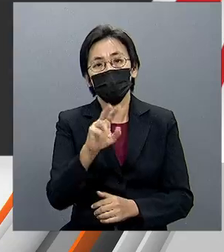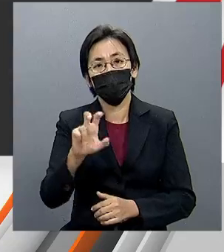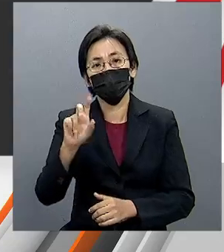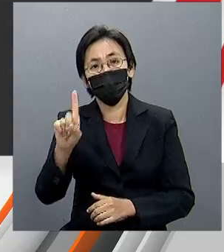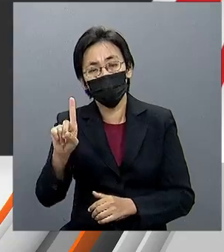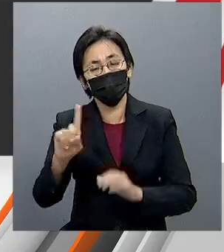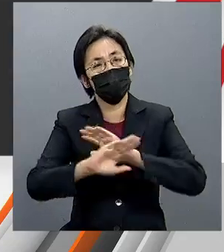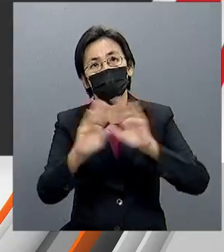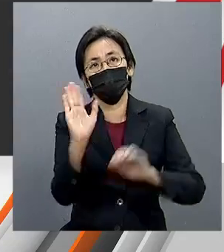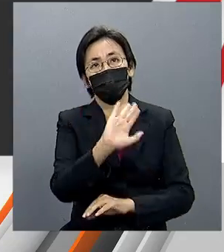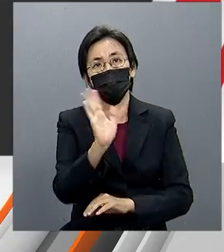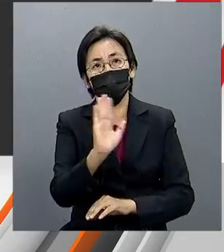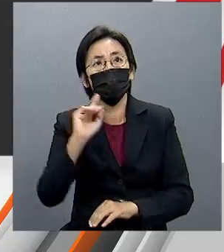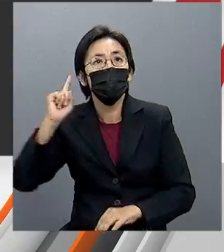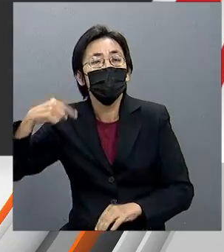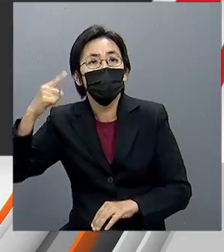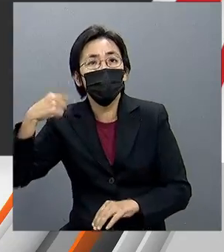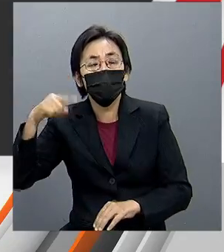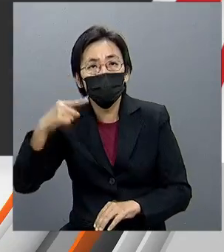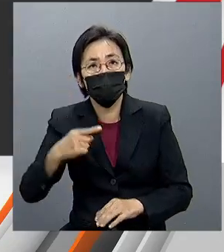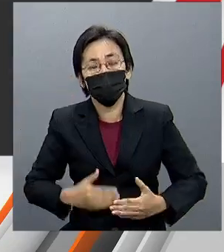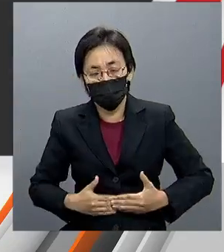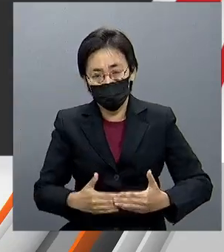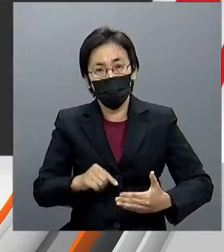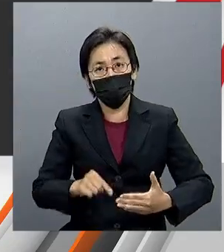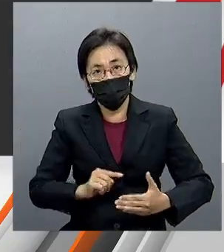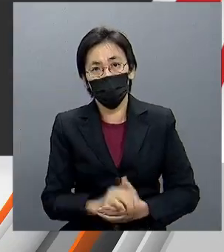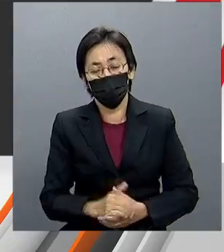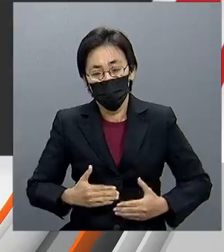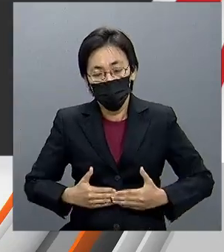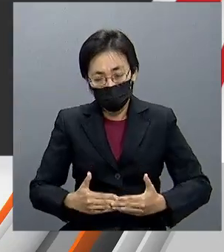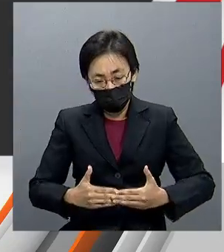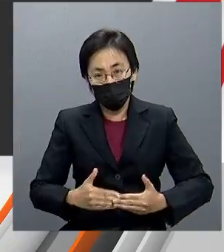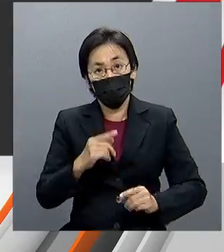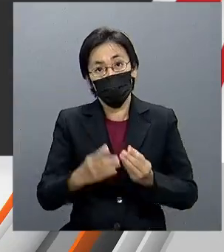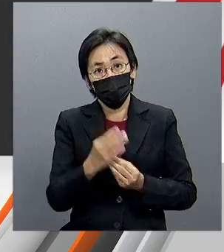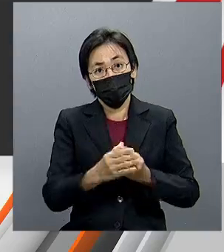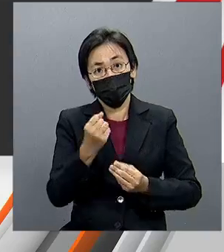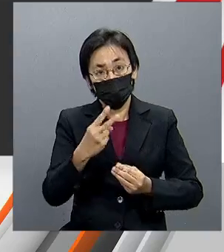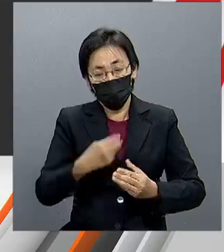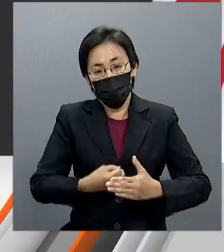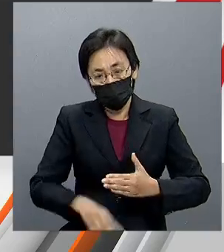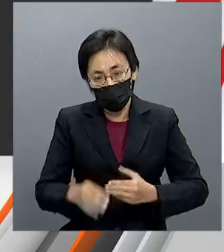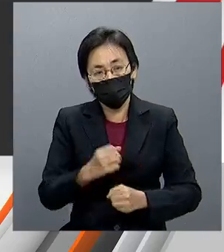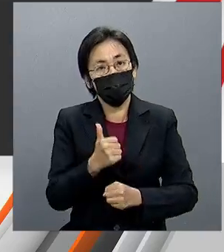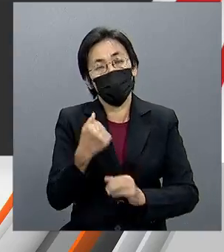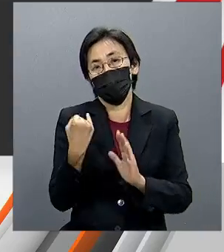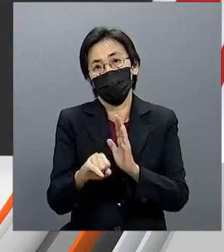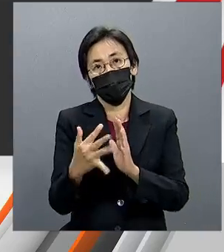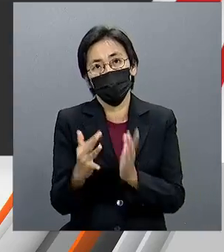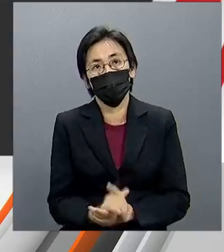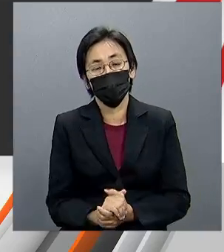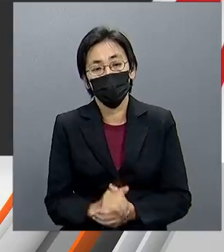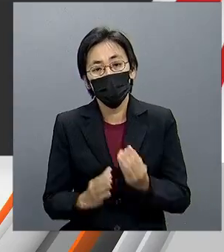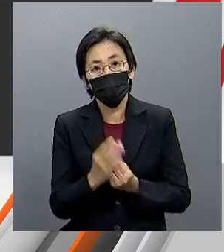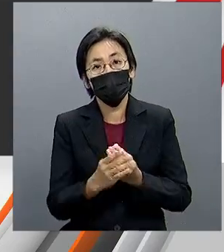ความผิดของผู้หญิงที่ทำแท้งแต่ให้ทำได้ภายในอายุครรภ์12สัปดาห์ไม่มีความผิดหากเกิน12สัปดาห์